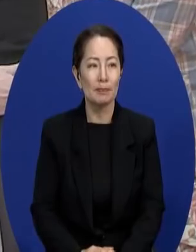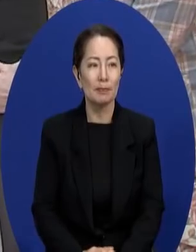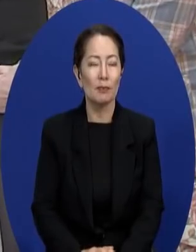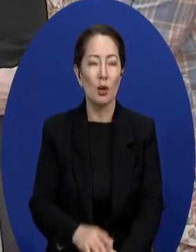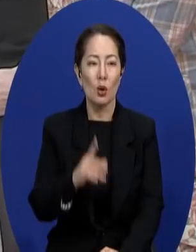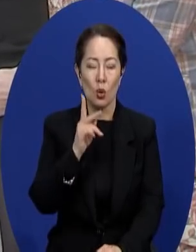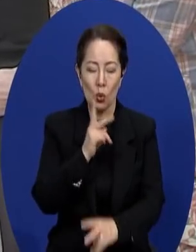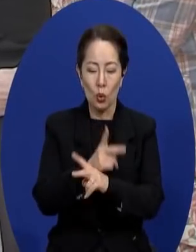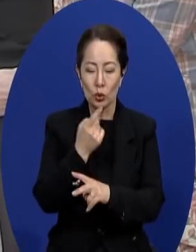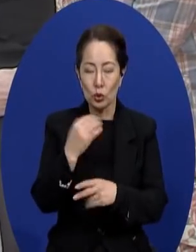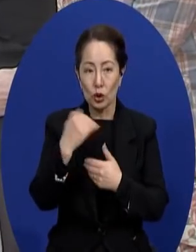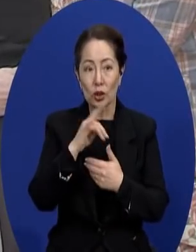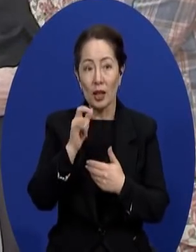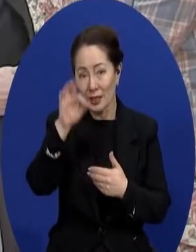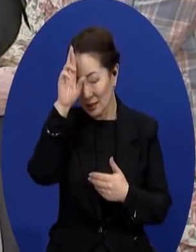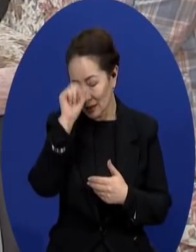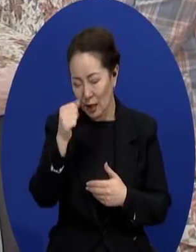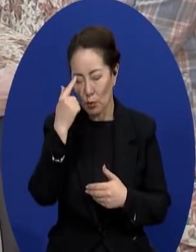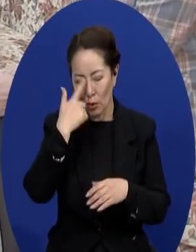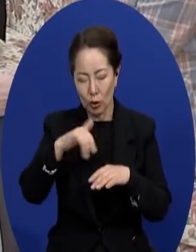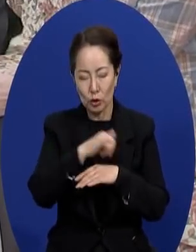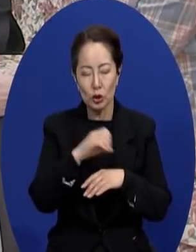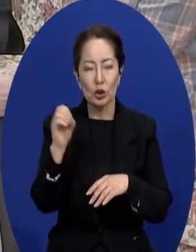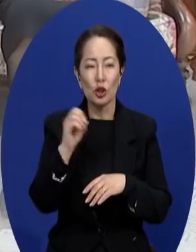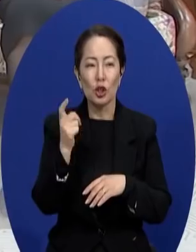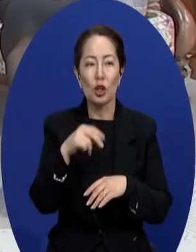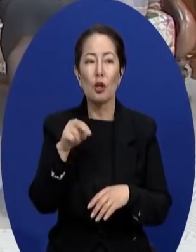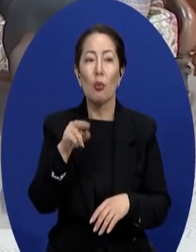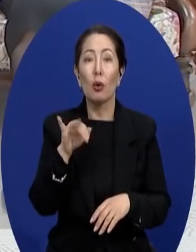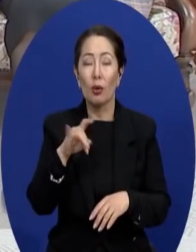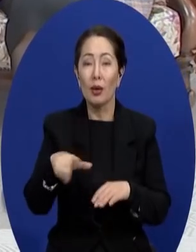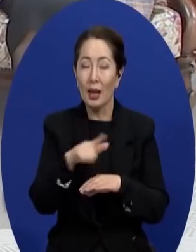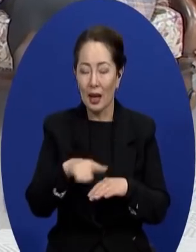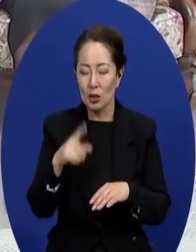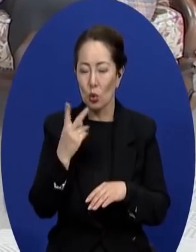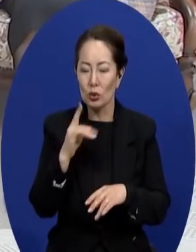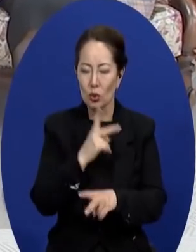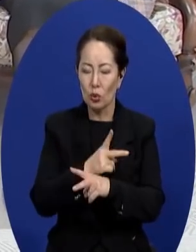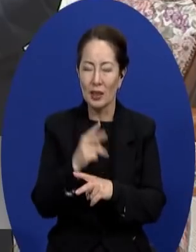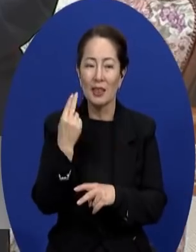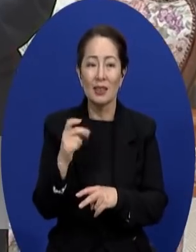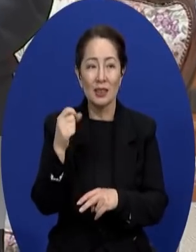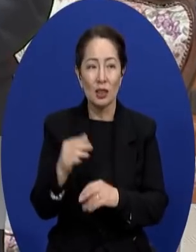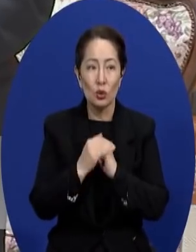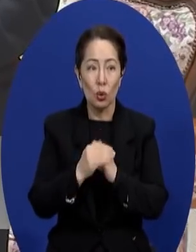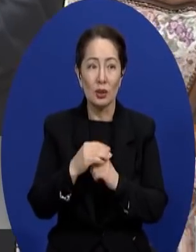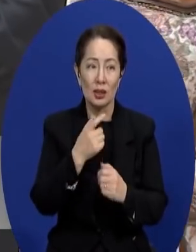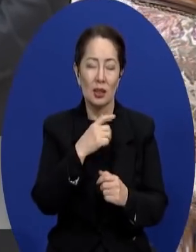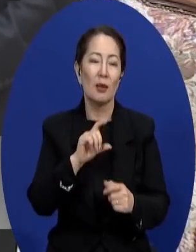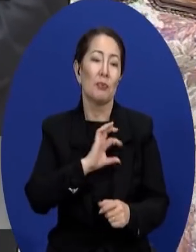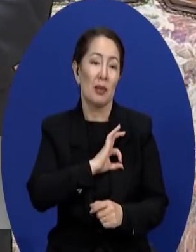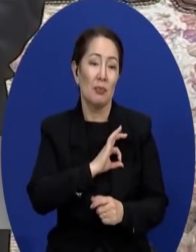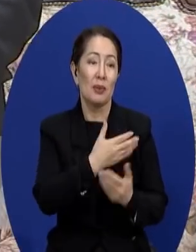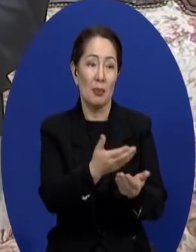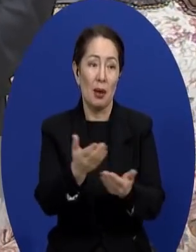Хууль зүй дотоод хэргийн яам Монгол улсын ерөнхий прокурорын газрын зарим ажилтныг үндсэн хуулийн цэцийн хүндэт тэмдгээр шагнасан байна. Мөн